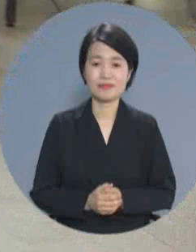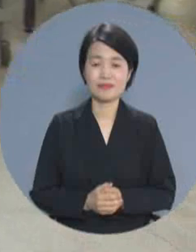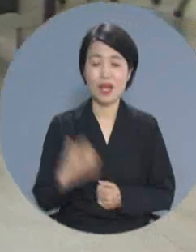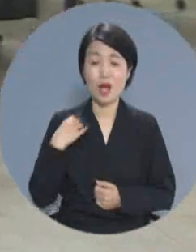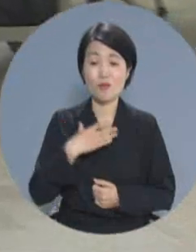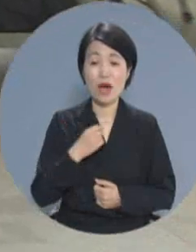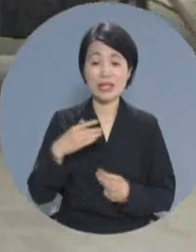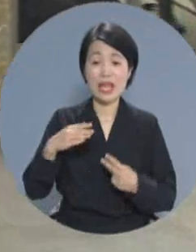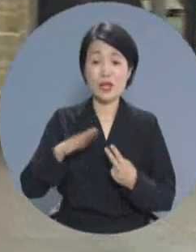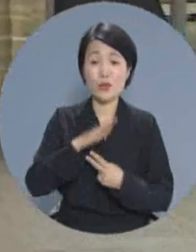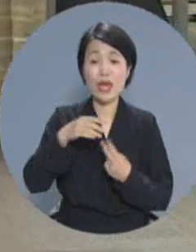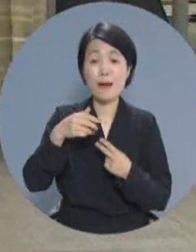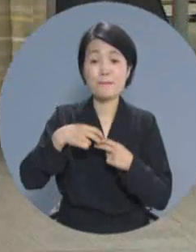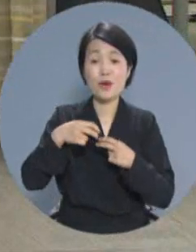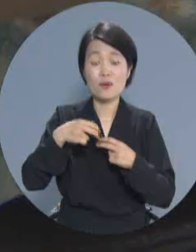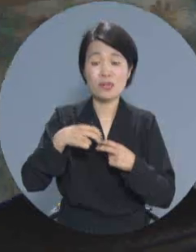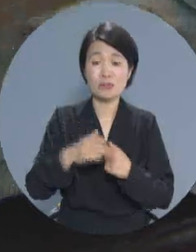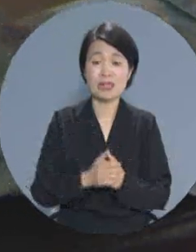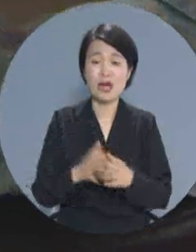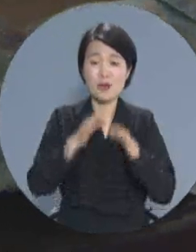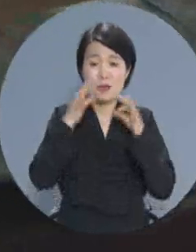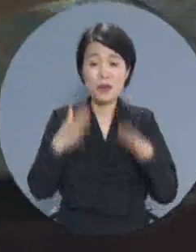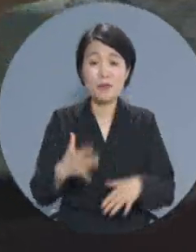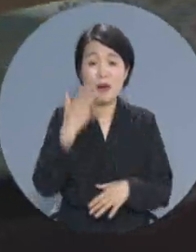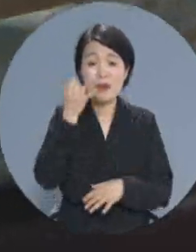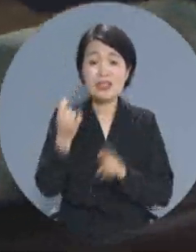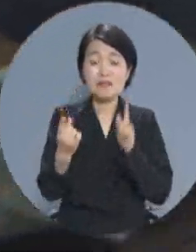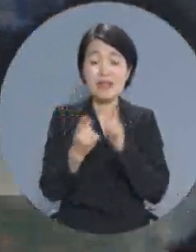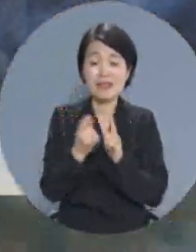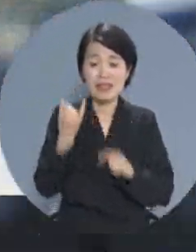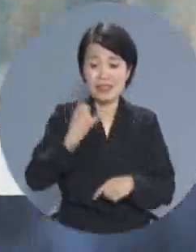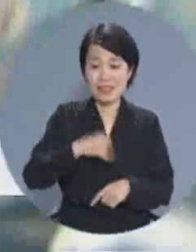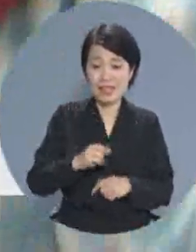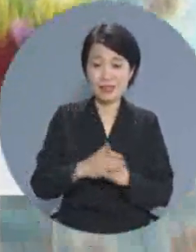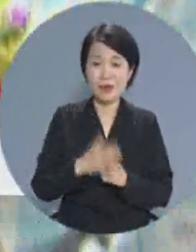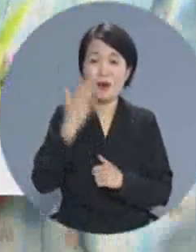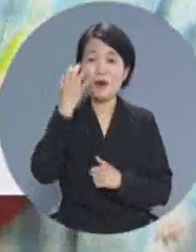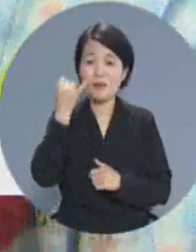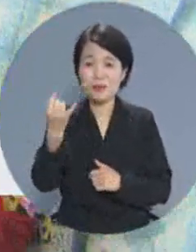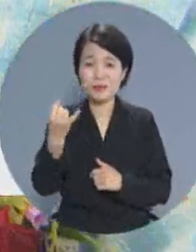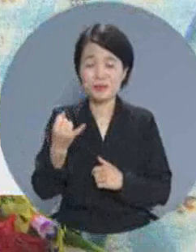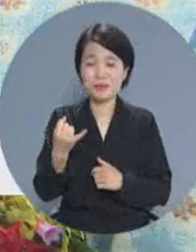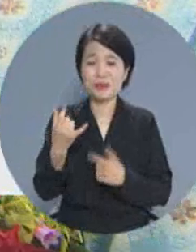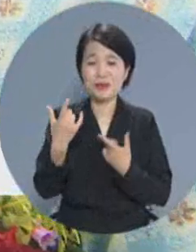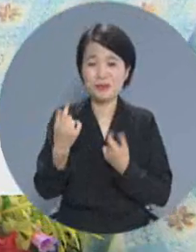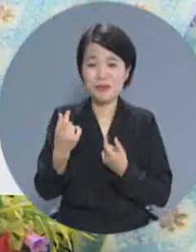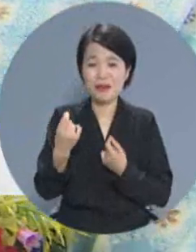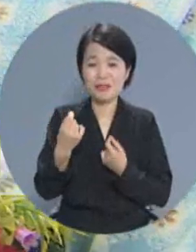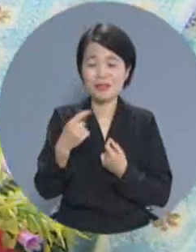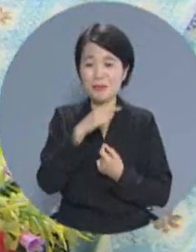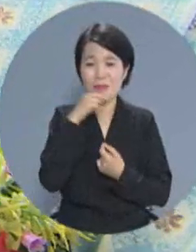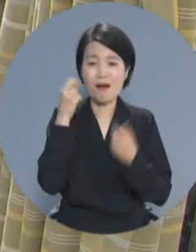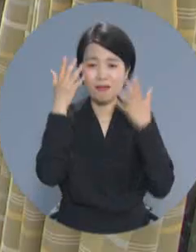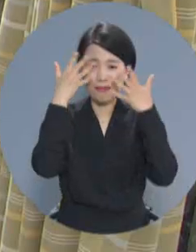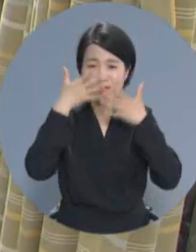무안의 한 요양병원입니다. 오랜만에 어머니를 본 딸도 그리고 어머니도 모두 눈시울이